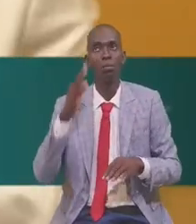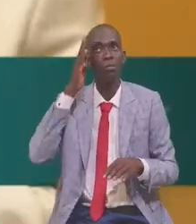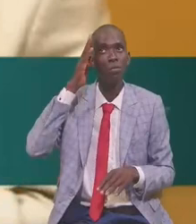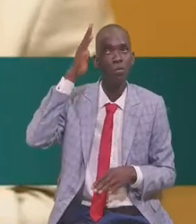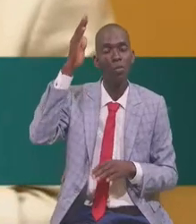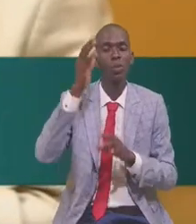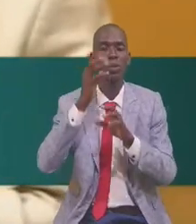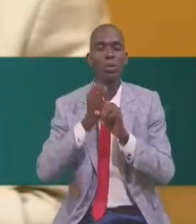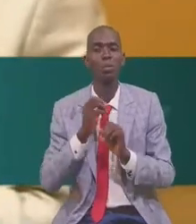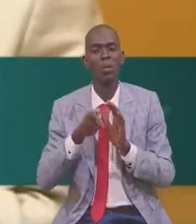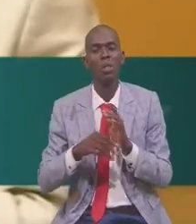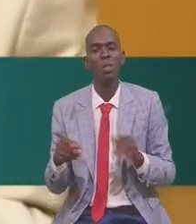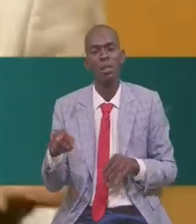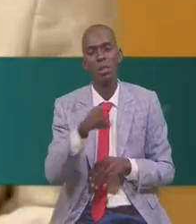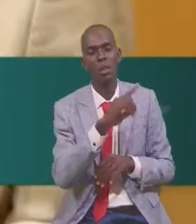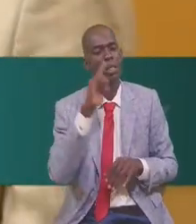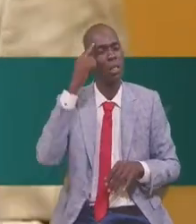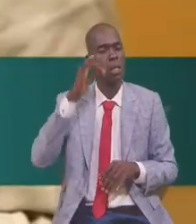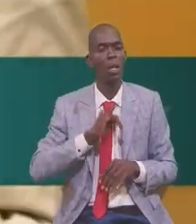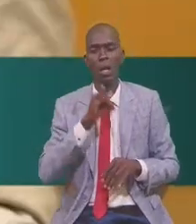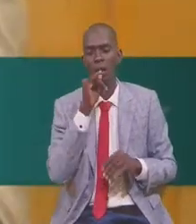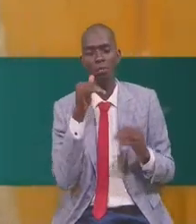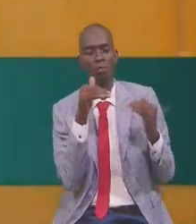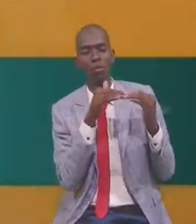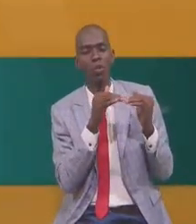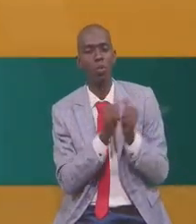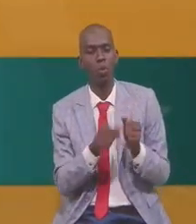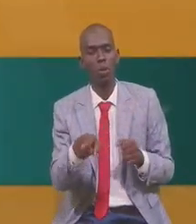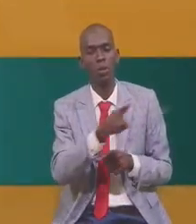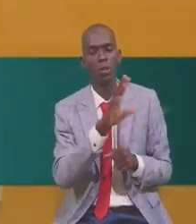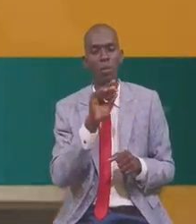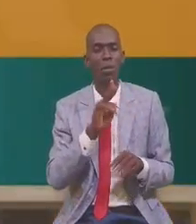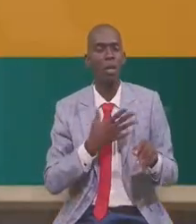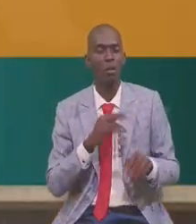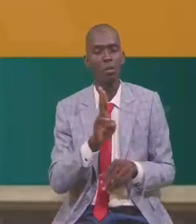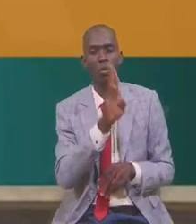Et ils pensaient que j'étais là seulement. Alors ils utilisaient les langues.